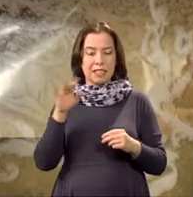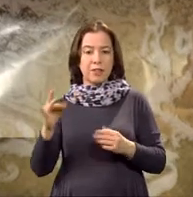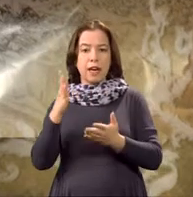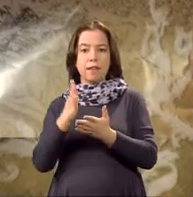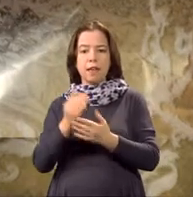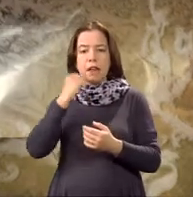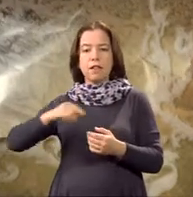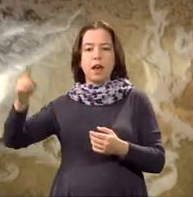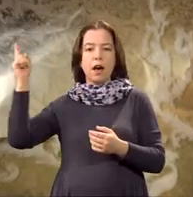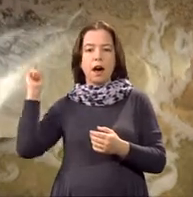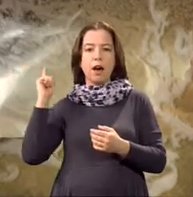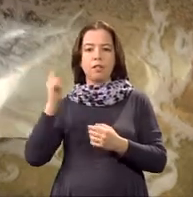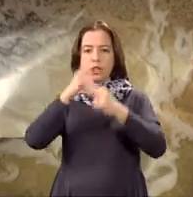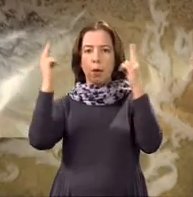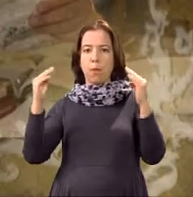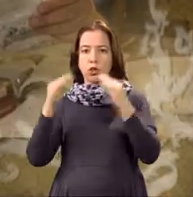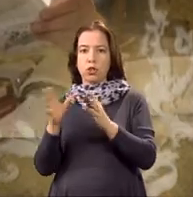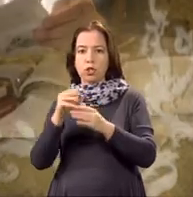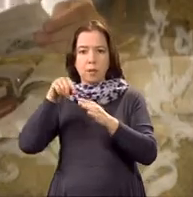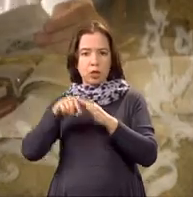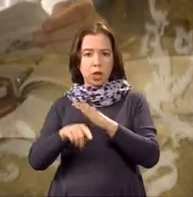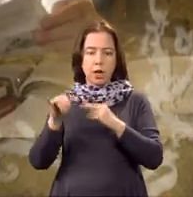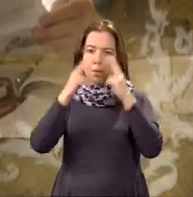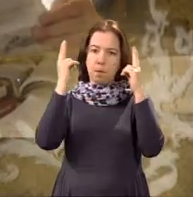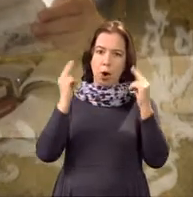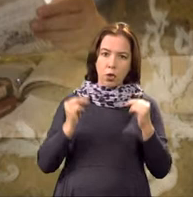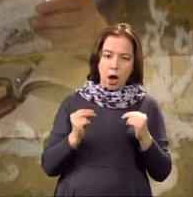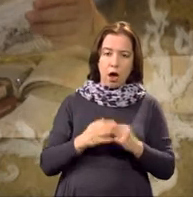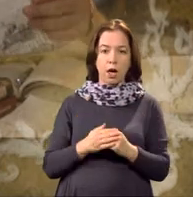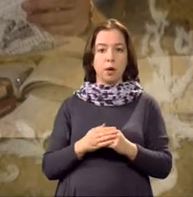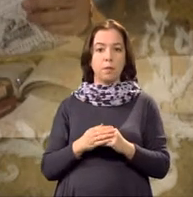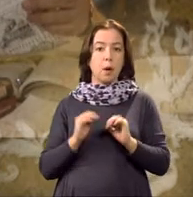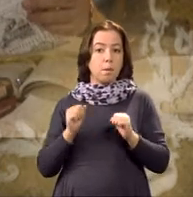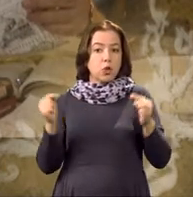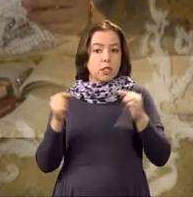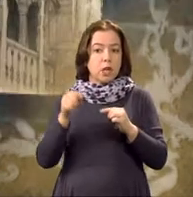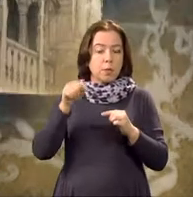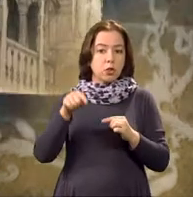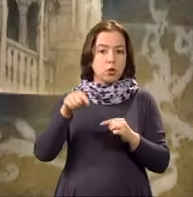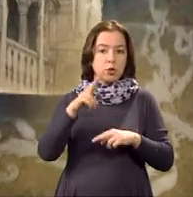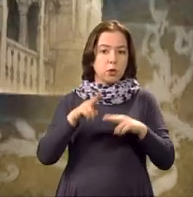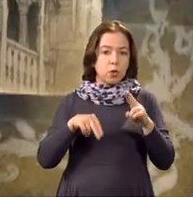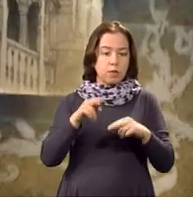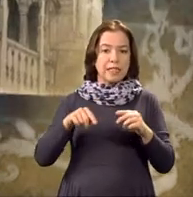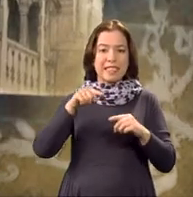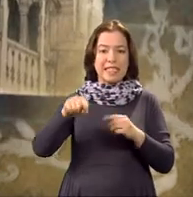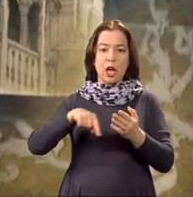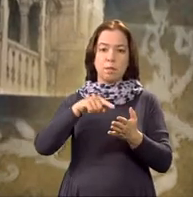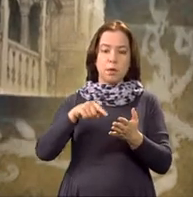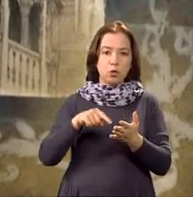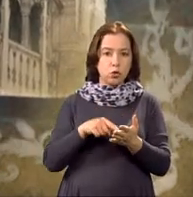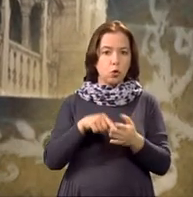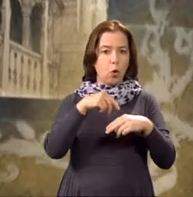з ченцями-затворниками. І, може, саме тому облаштував тут заміську садибу. Хотів мати й душевну